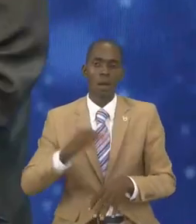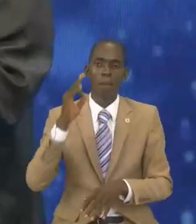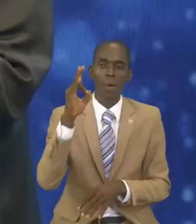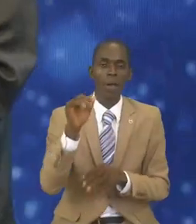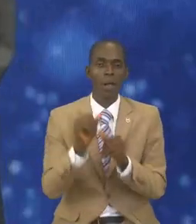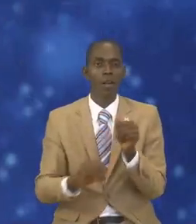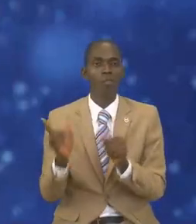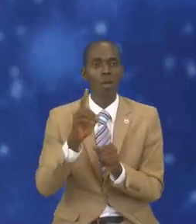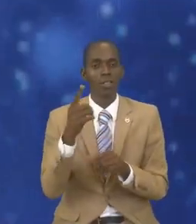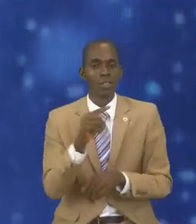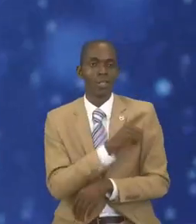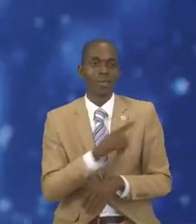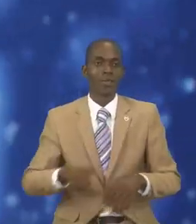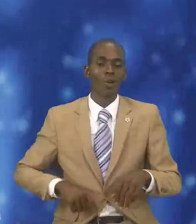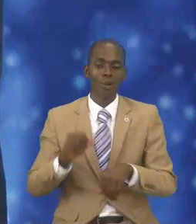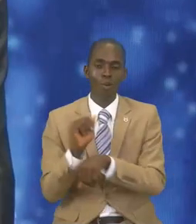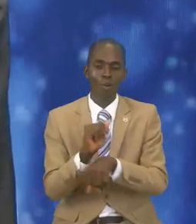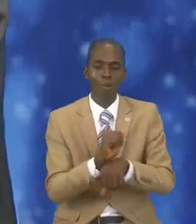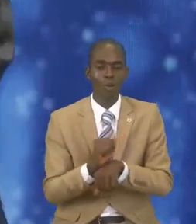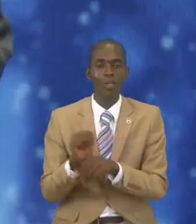prêcher partout.